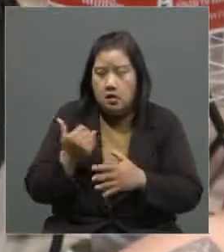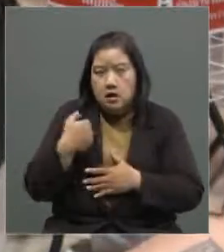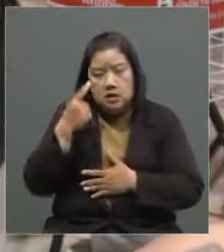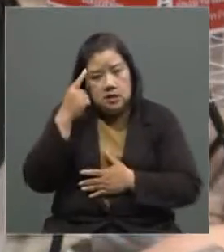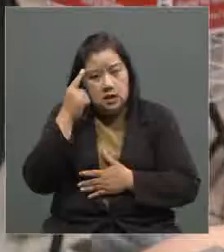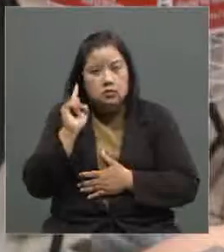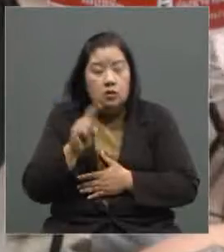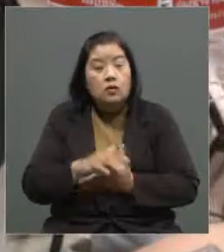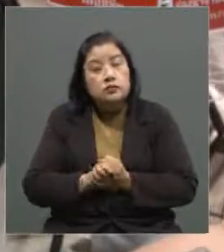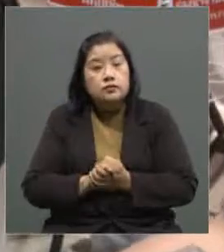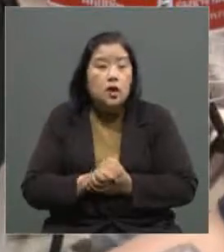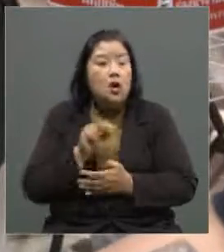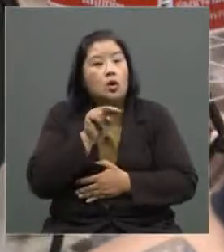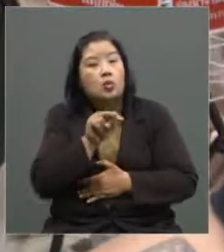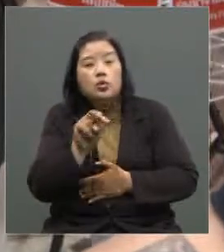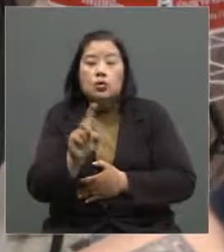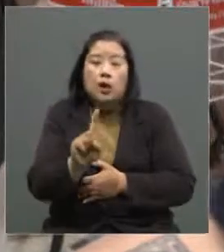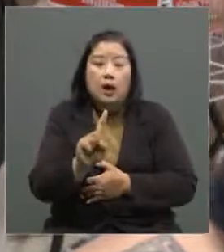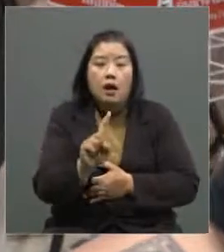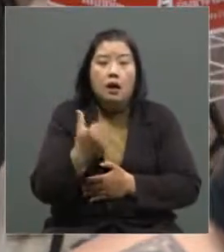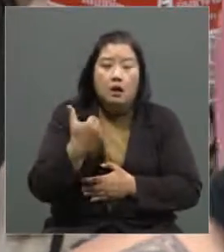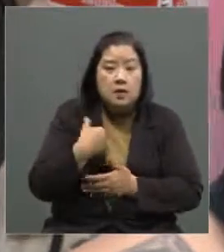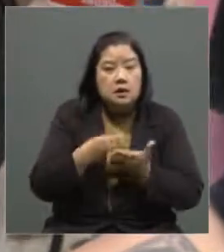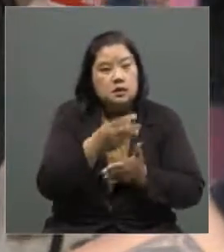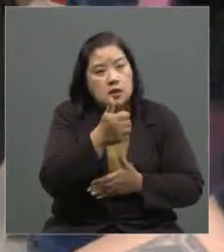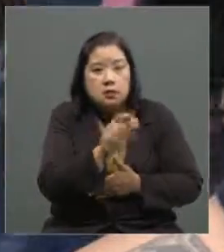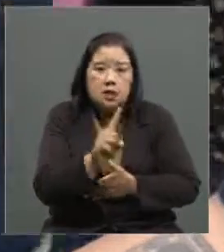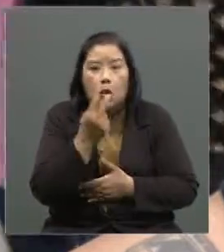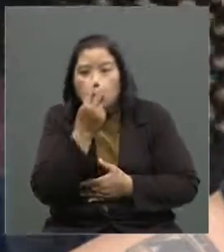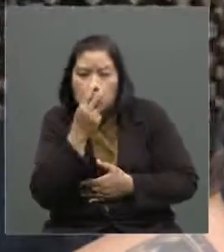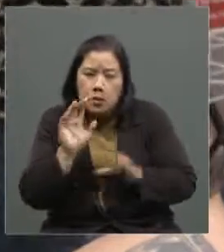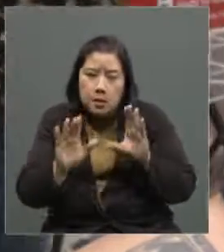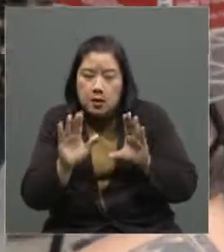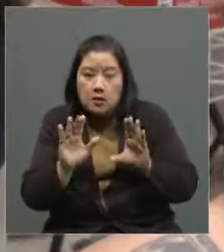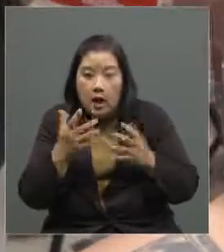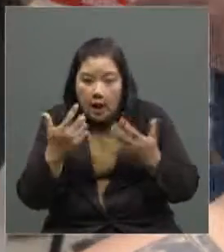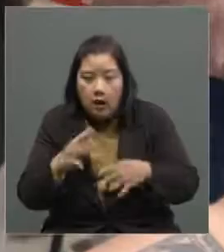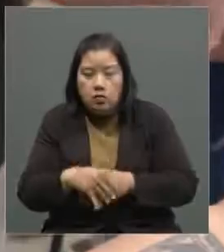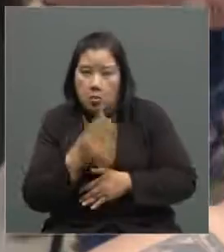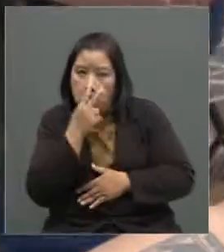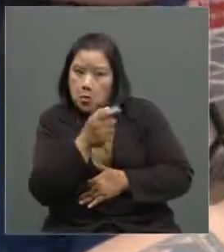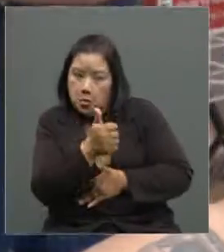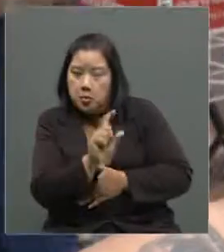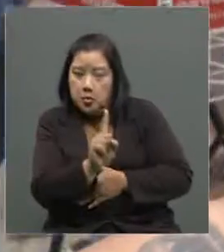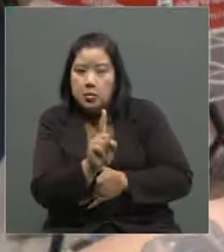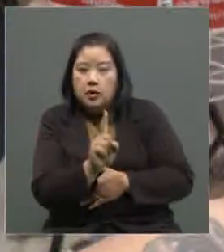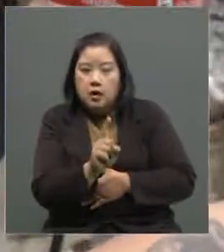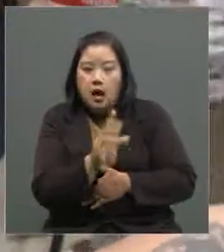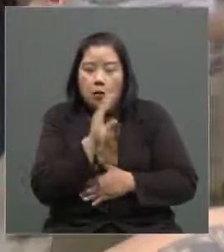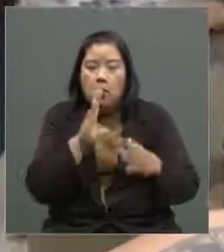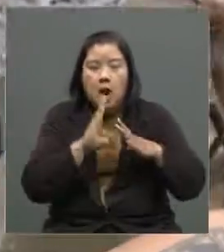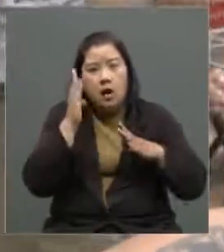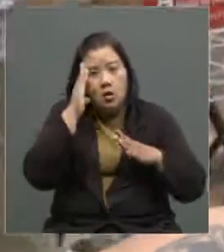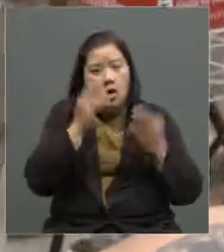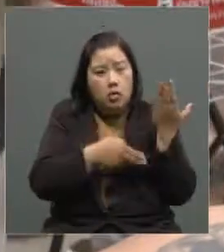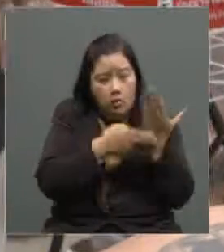สินใจจะเดินดูก่อนนะคะรอบๆงานว่าเราซื้อที่ไหนแล้วสุดท้ายก็วนมาเพราะว่าเขาก็จะดูคุณภาพด้วยว่าพักยังไงอะไรเงี้ย